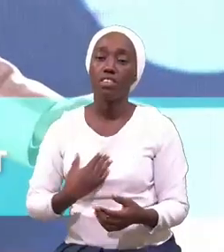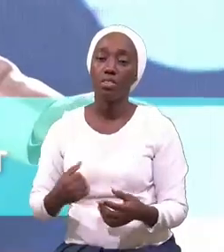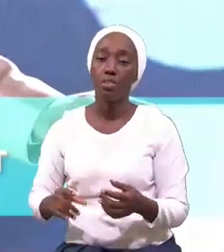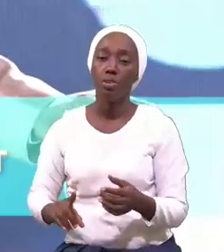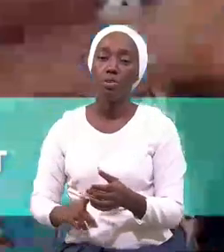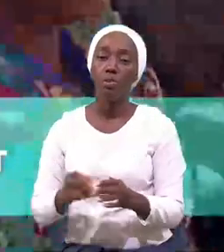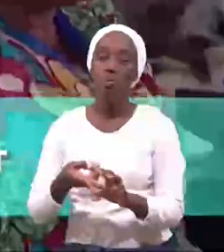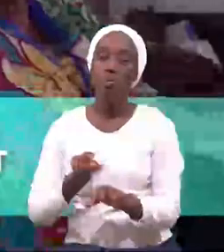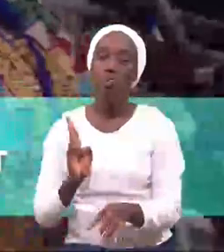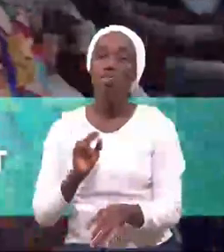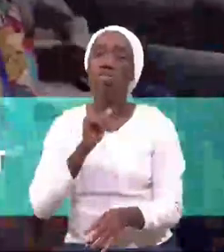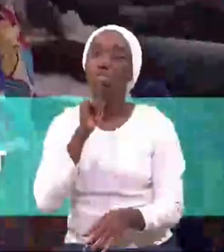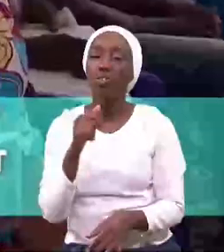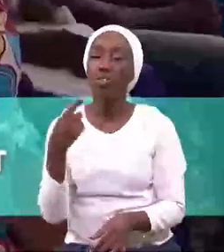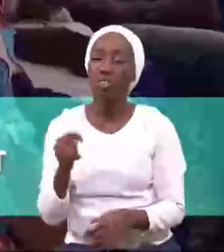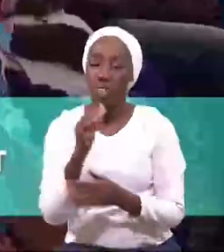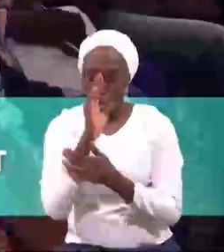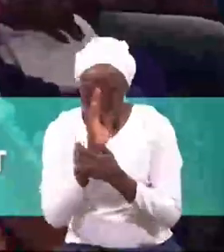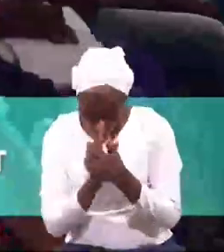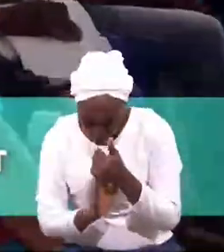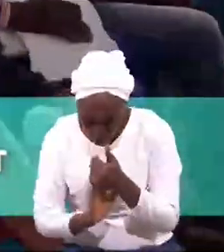Le renouvellement viendra dans votre vie.